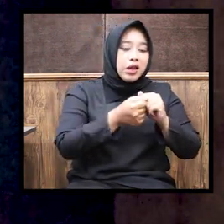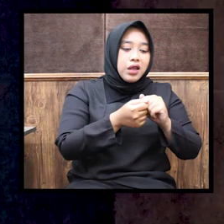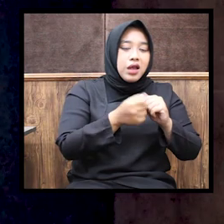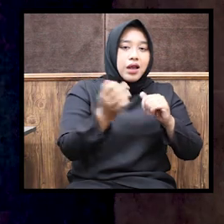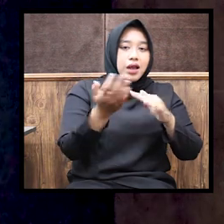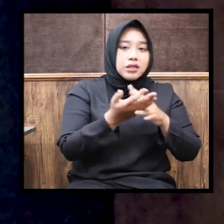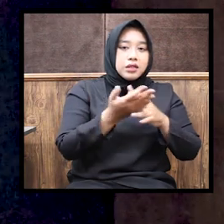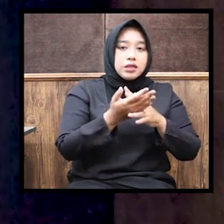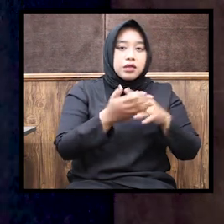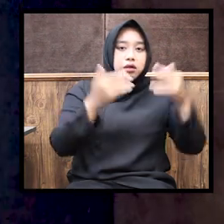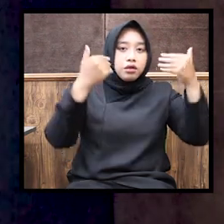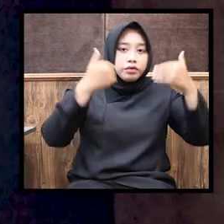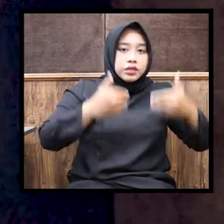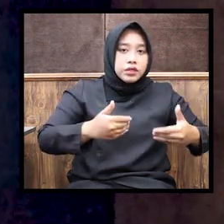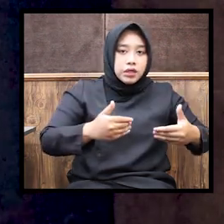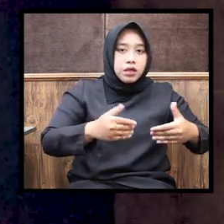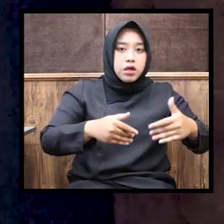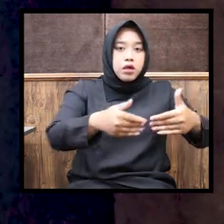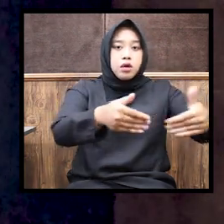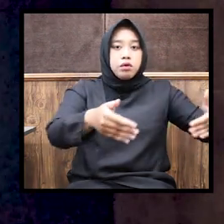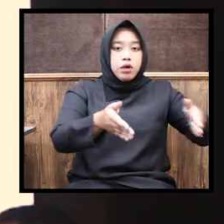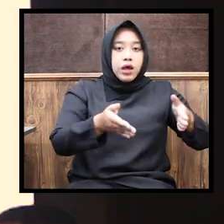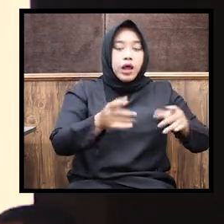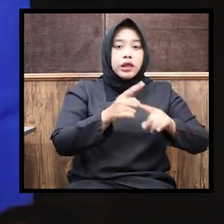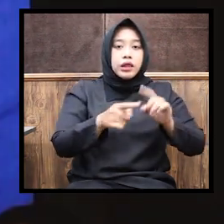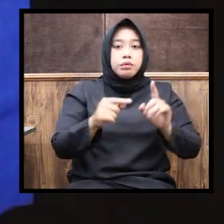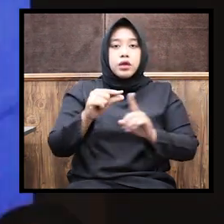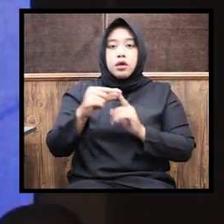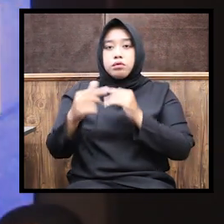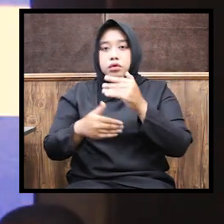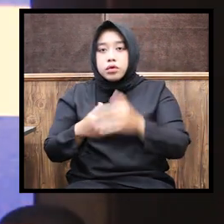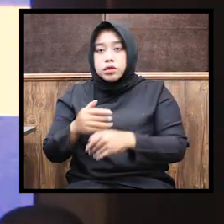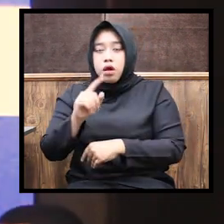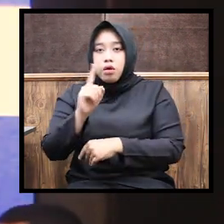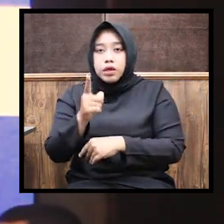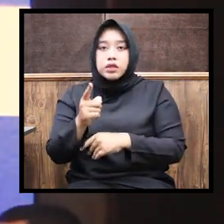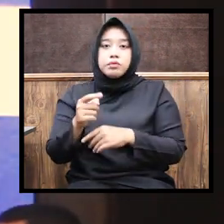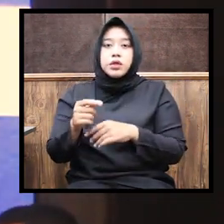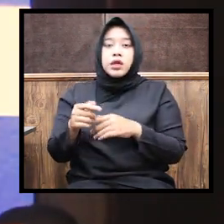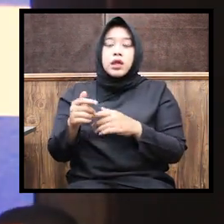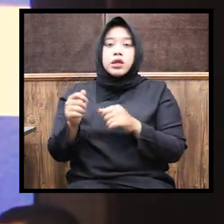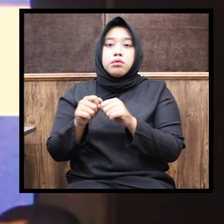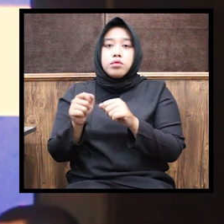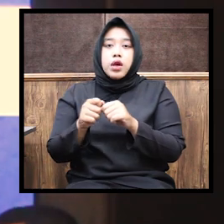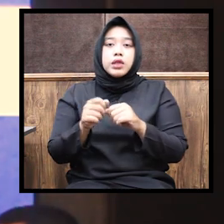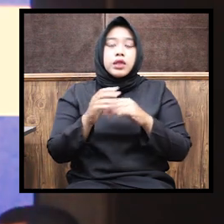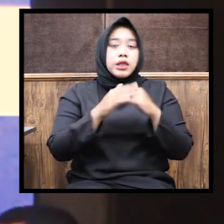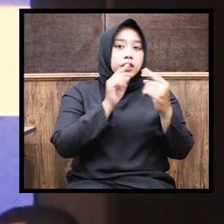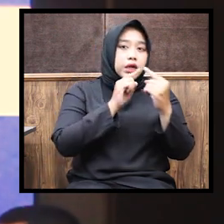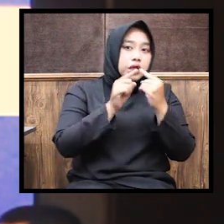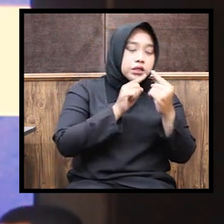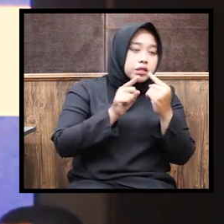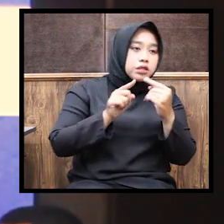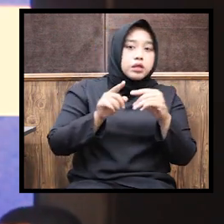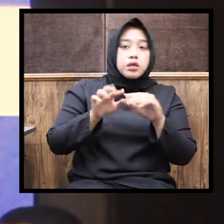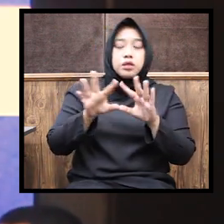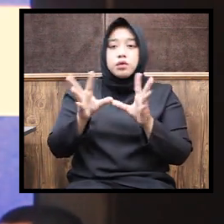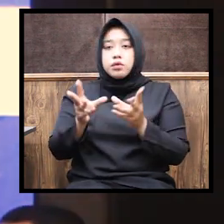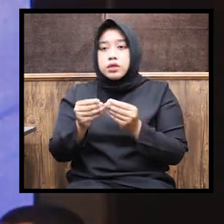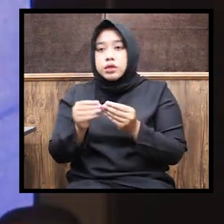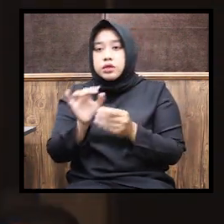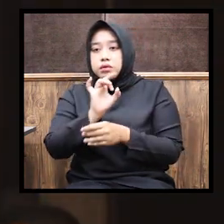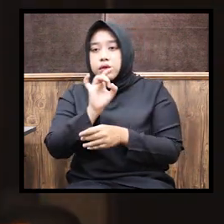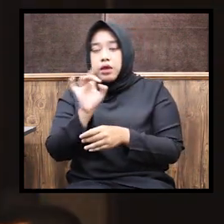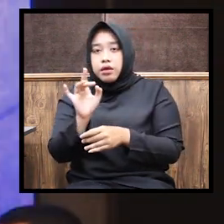tapi juga bagaimana lingkungan perusahaan juga harusnya terbentuk lingkungan bagaimana Interaksi inklusi terjadi seperti itu membangun